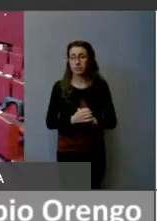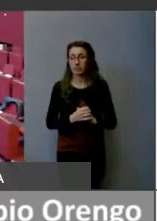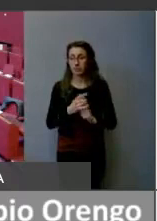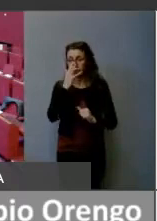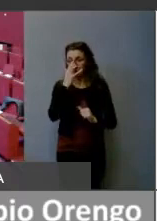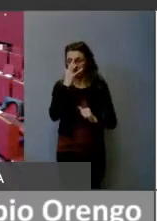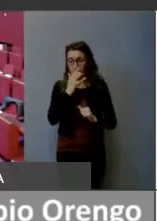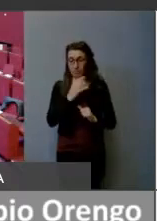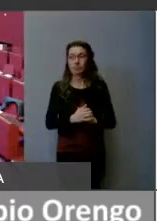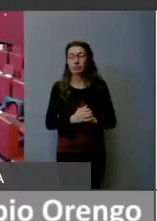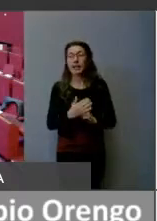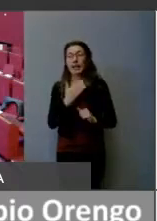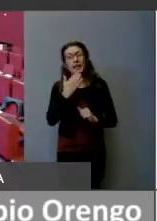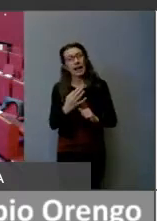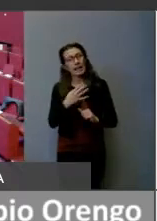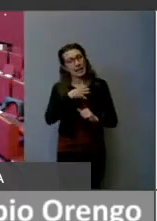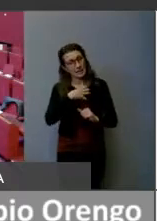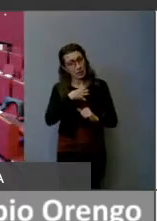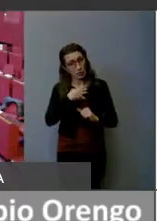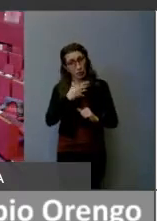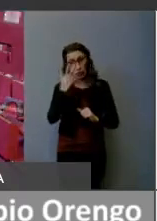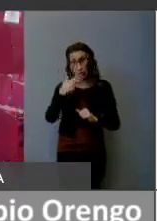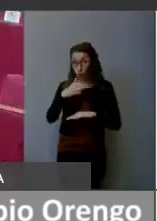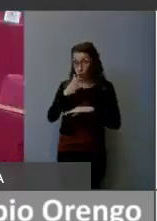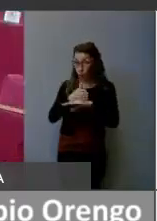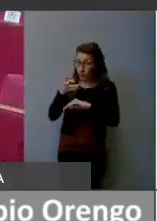Grazie assessore per la replica, consigliere Pallelunga.